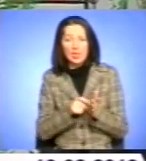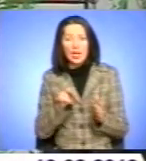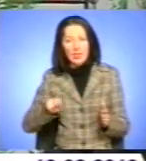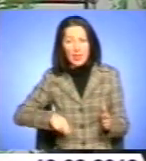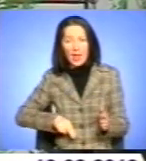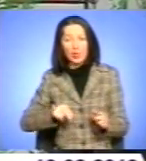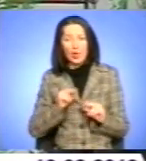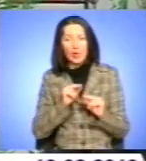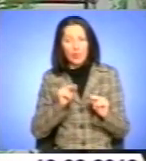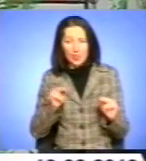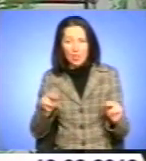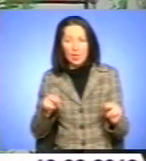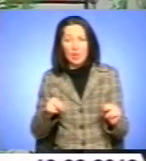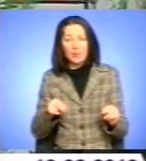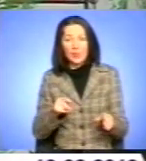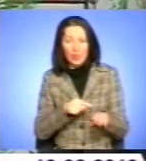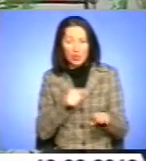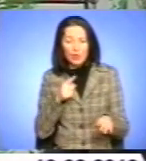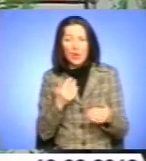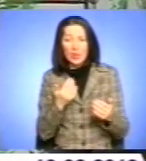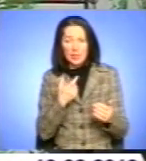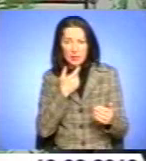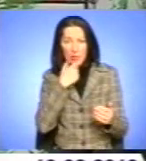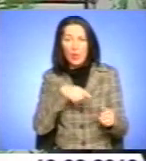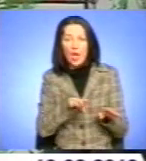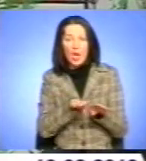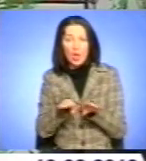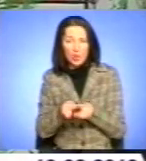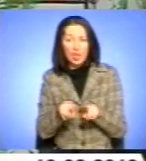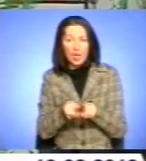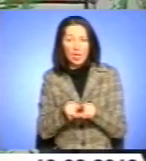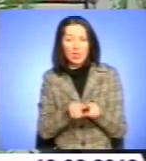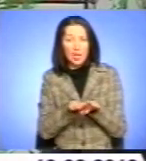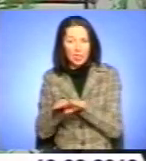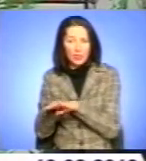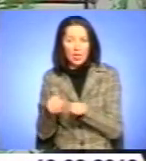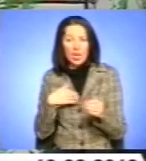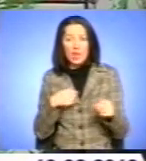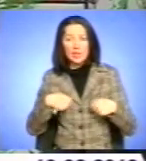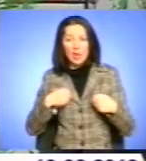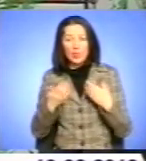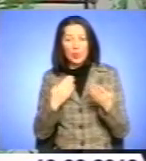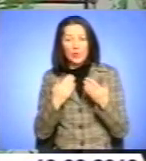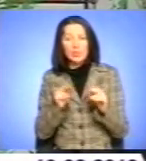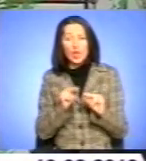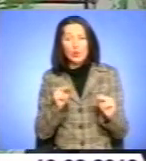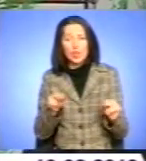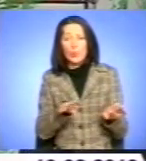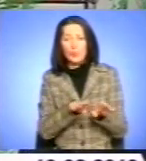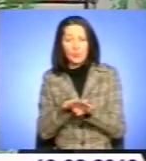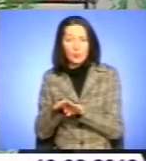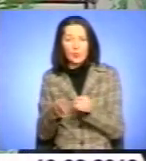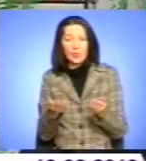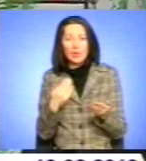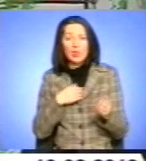батько відчували себе на рівні. І я от стараюся спілкуватися з учнями на рівні. Я хочу, щоб, можливо, я